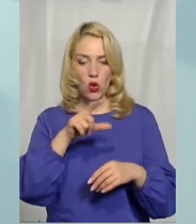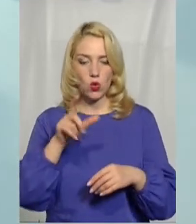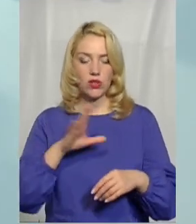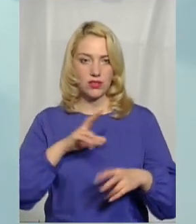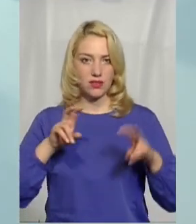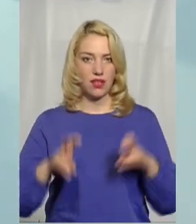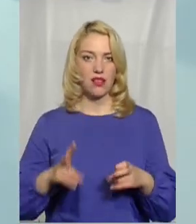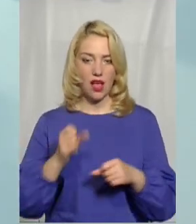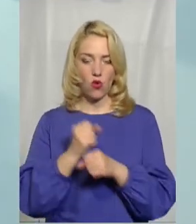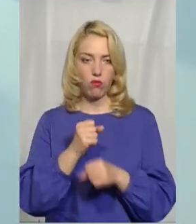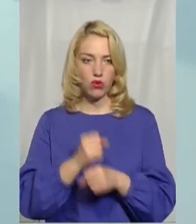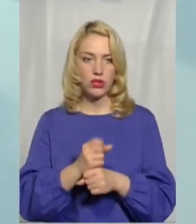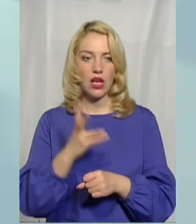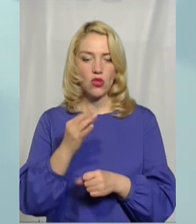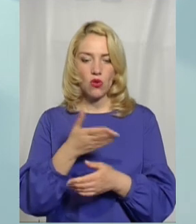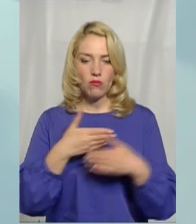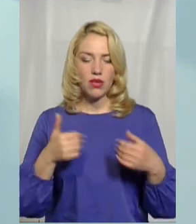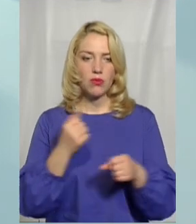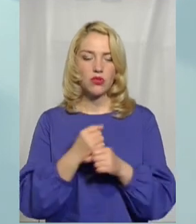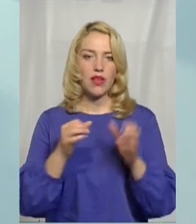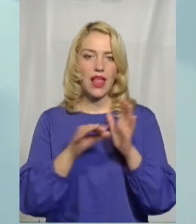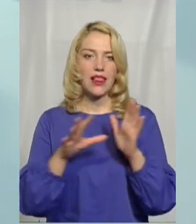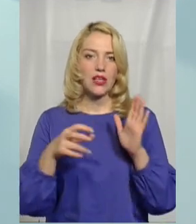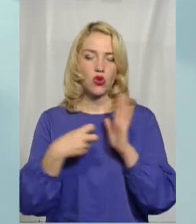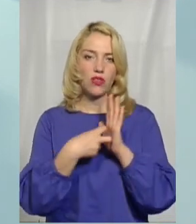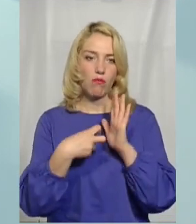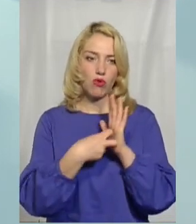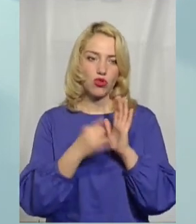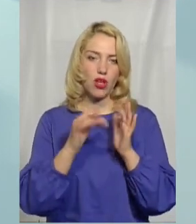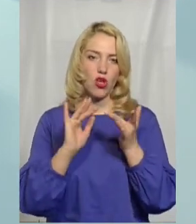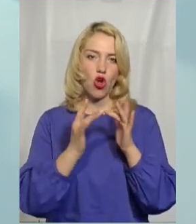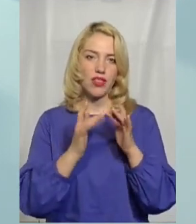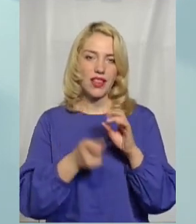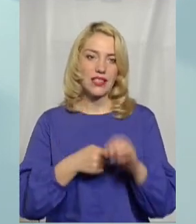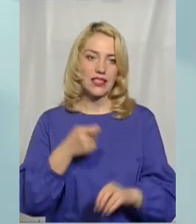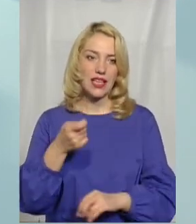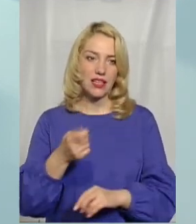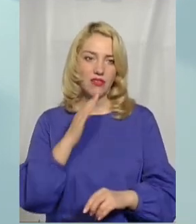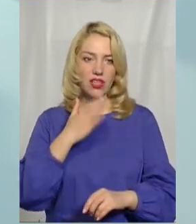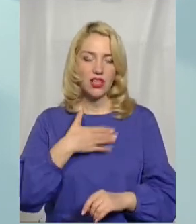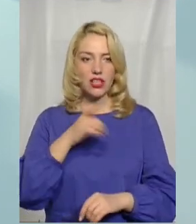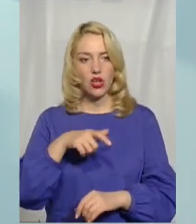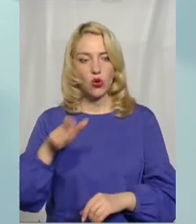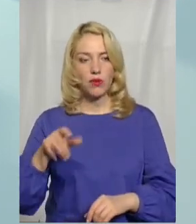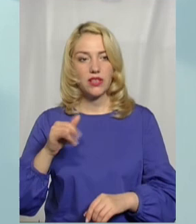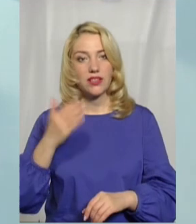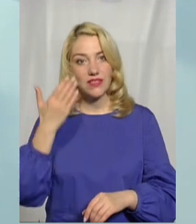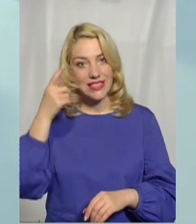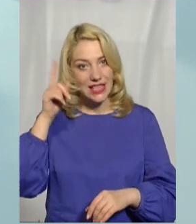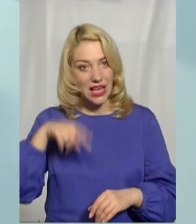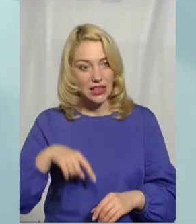ми працювали через електронну пошту і онлайн-заявки наших громадян. І ви